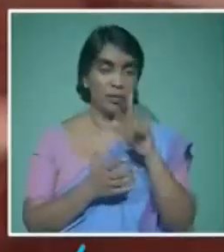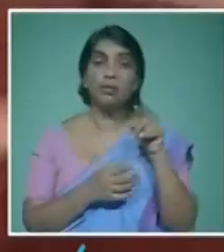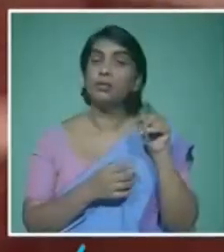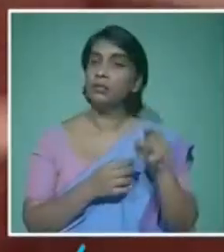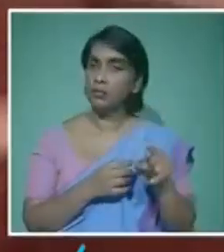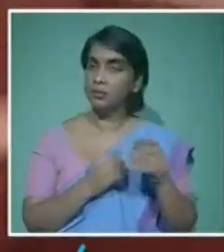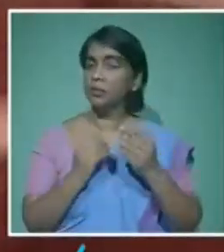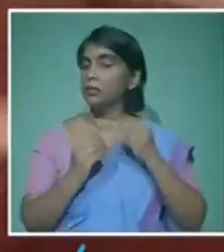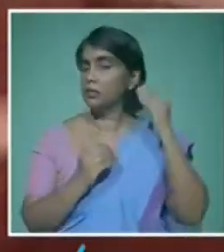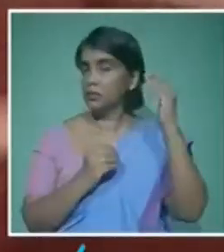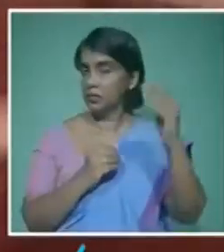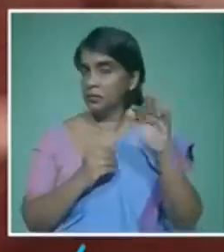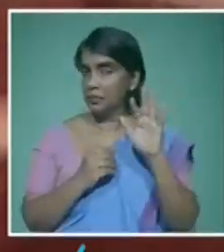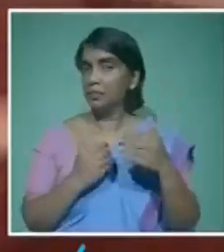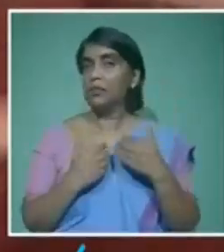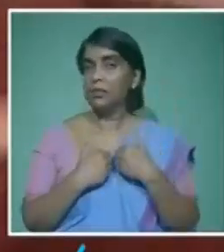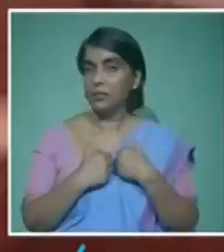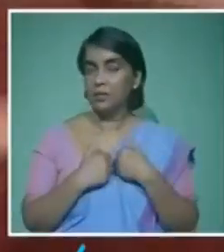நிகழ்காலத்தில் ரெண்டையும்